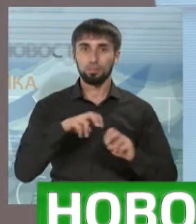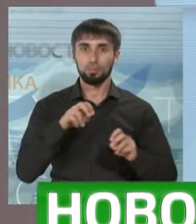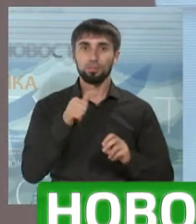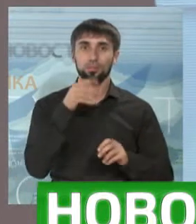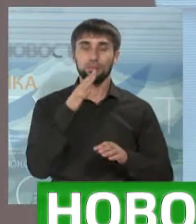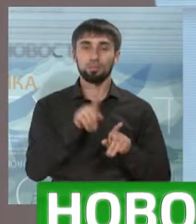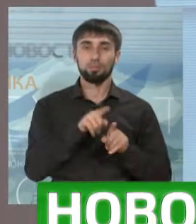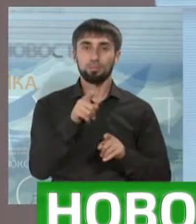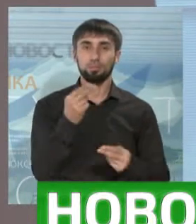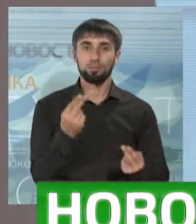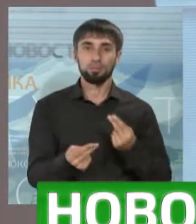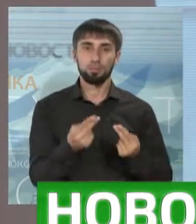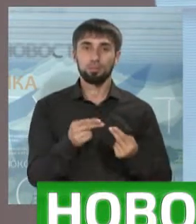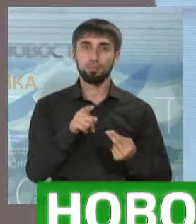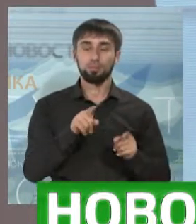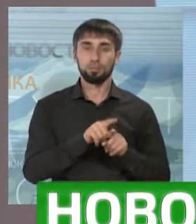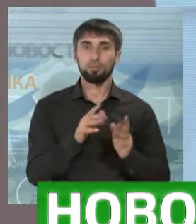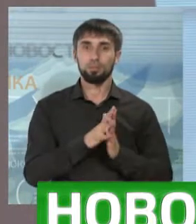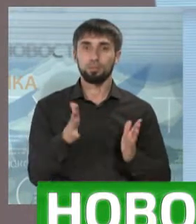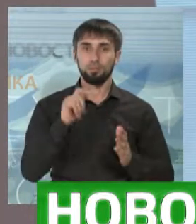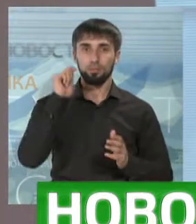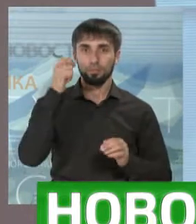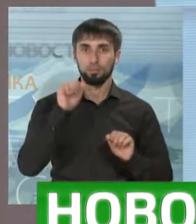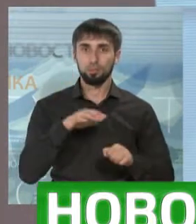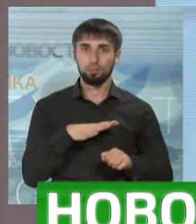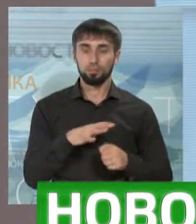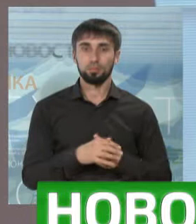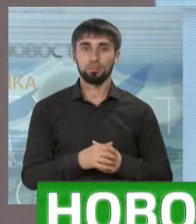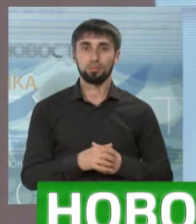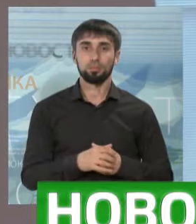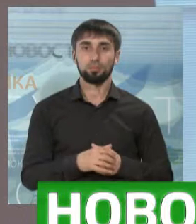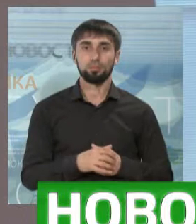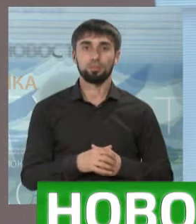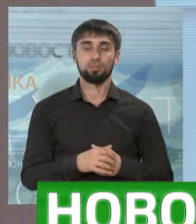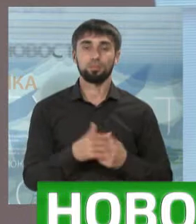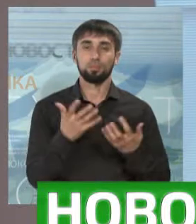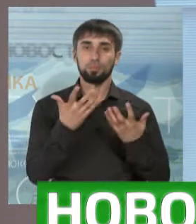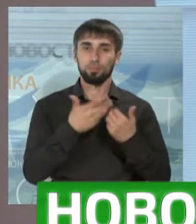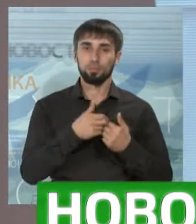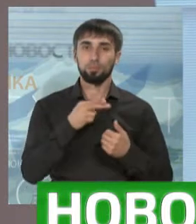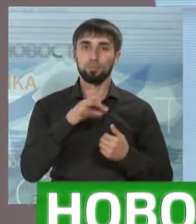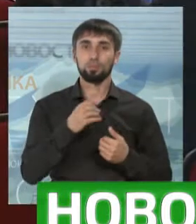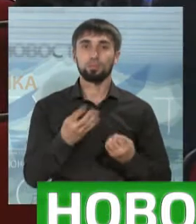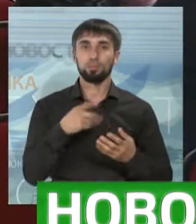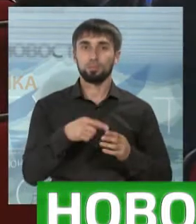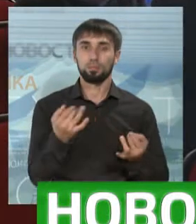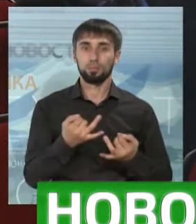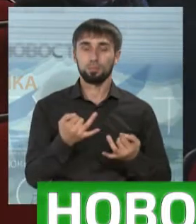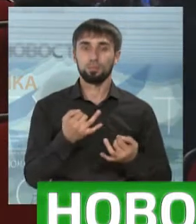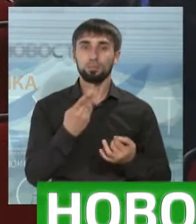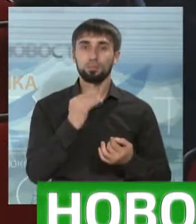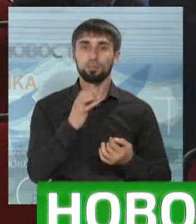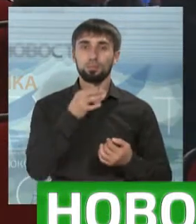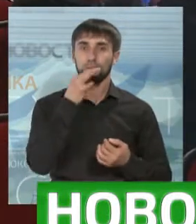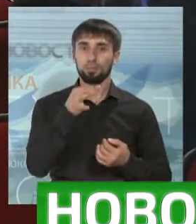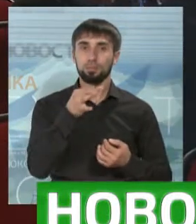какие-то интеллектуальные игры, ну, это в любом случае какая-то часть у вас автоматически запоминается, поскольку это интересно. Шанс сказать